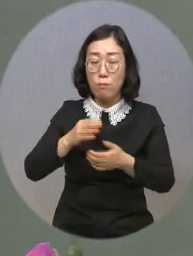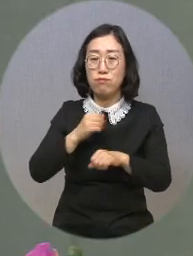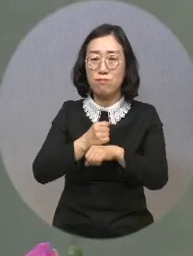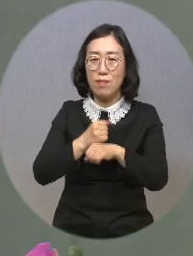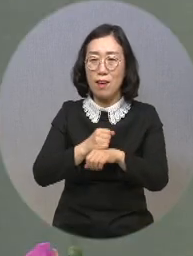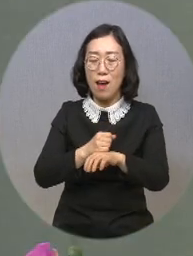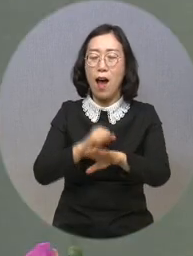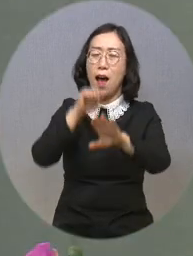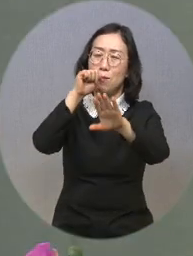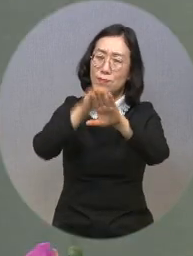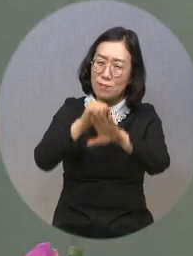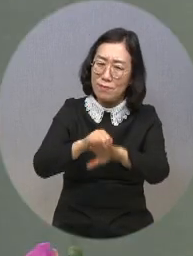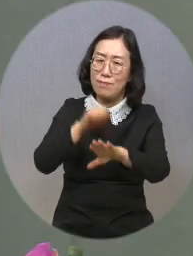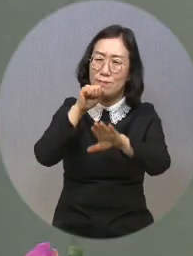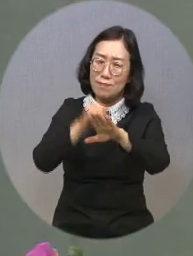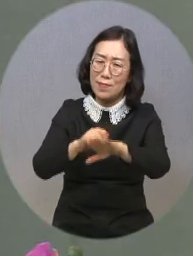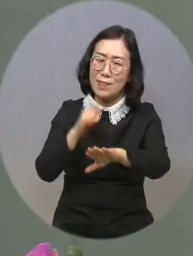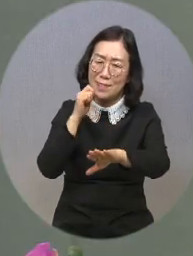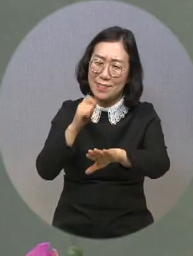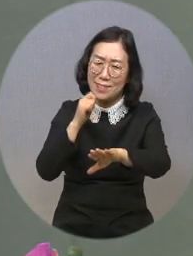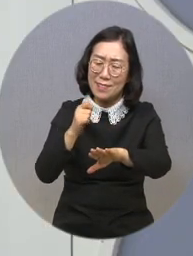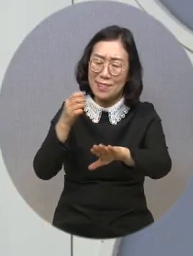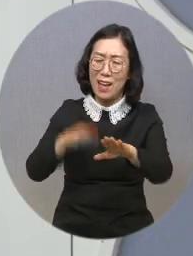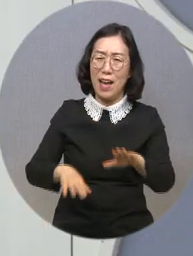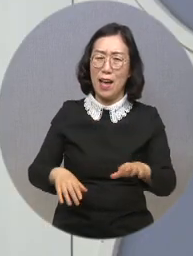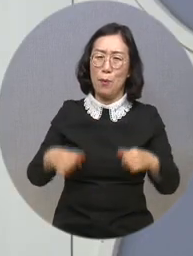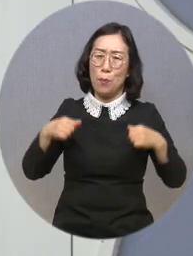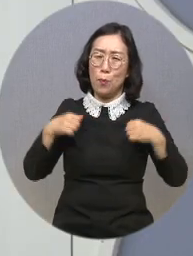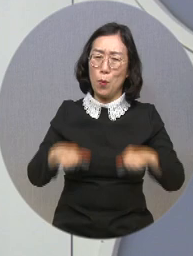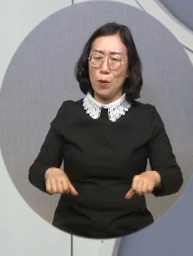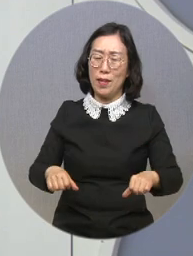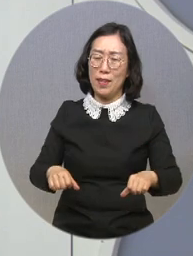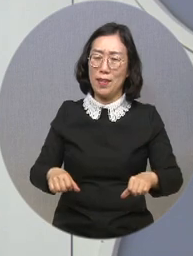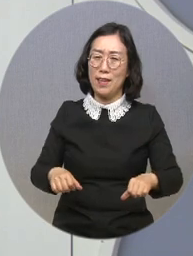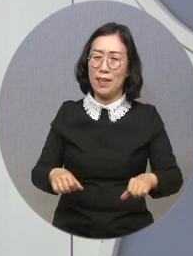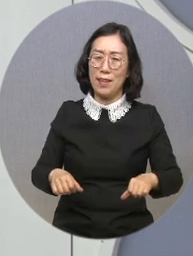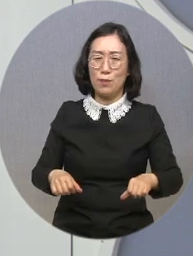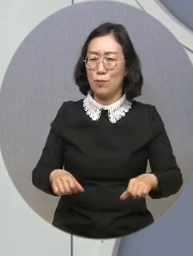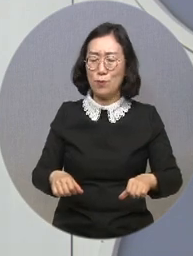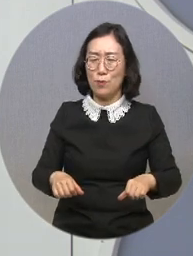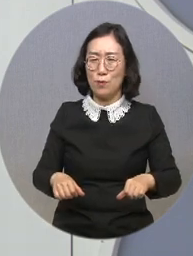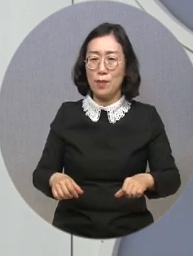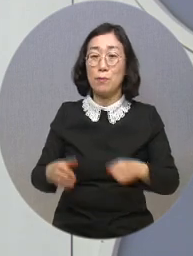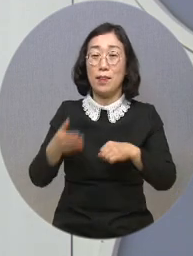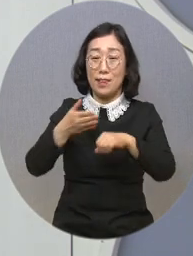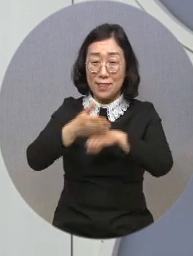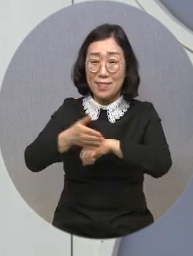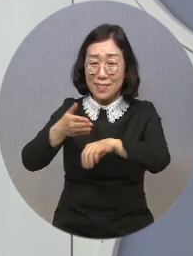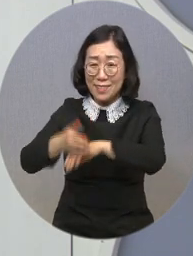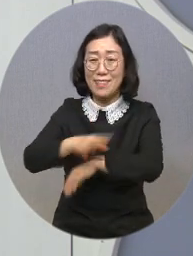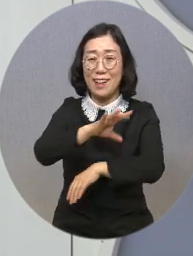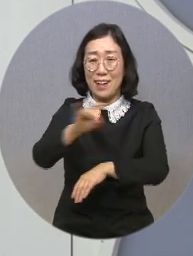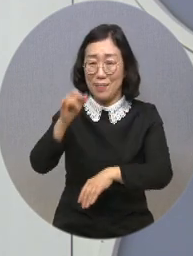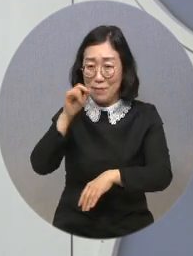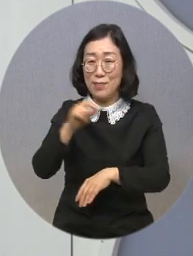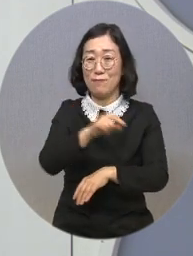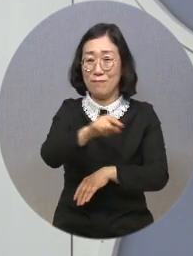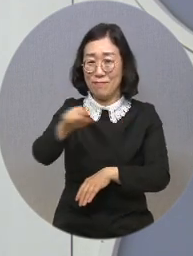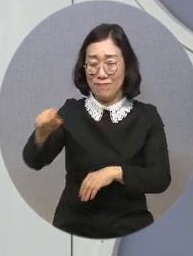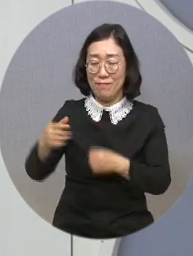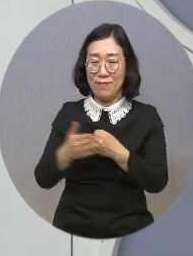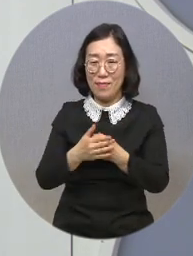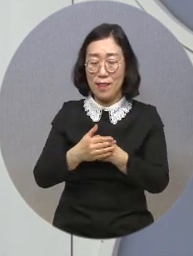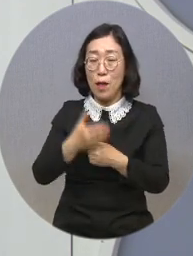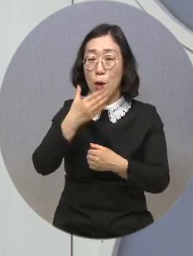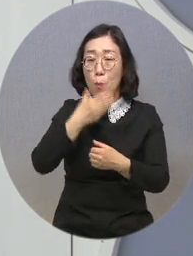문을 두드리면 되는데 미리 뭐 이렇게 안 두드리니까 늦게 되는 거 아닌가. 그런 생각을 하고 제가 이제